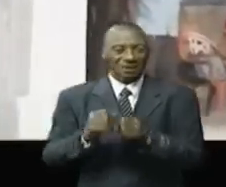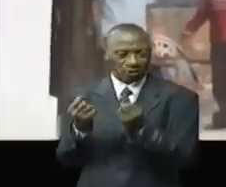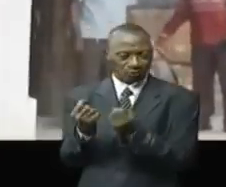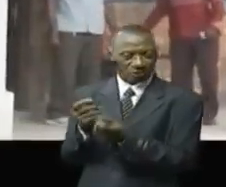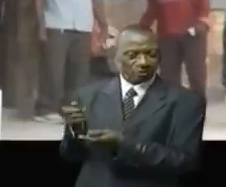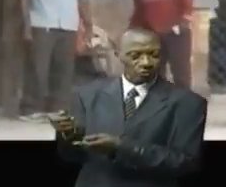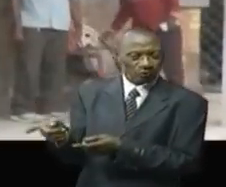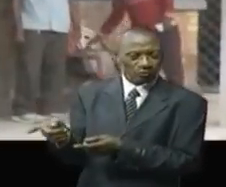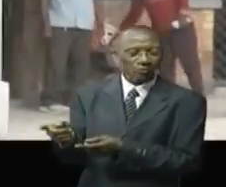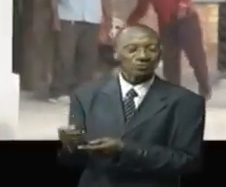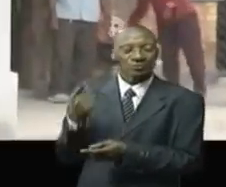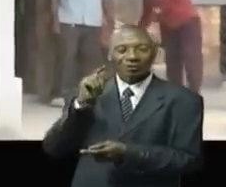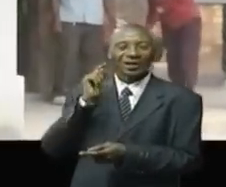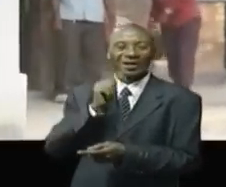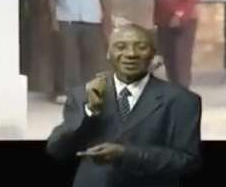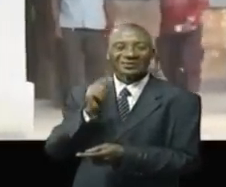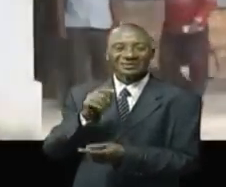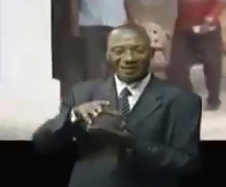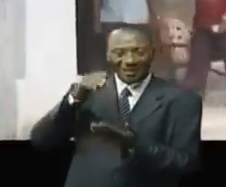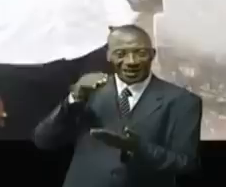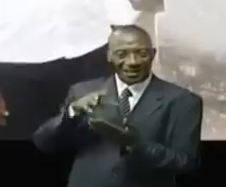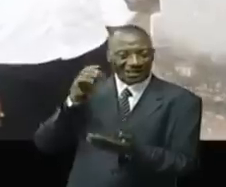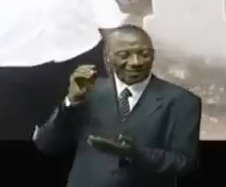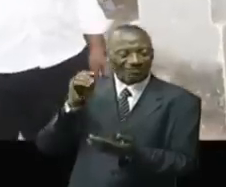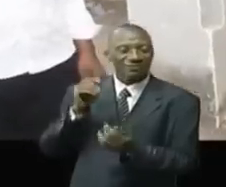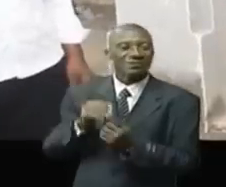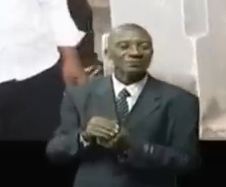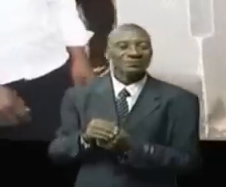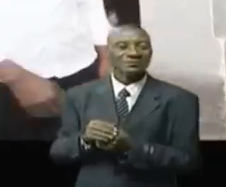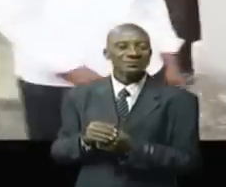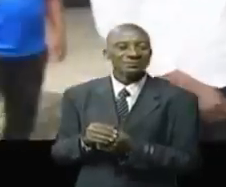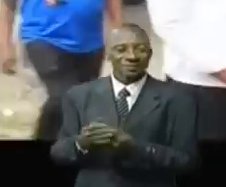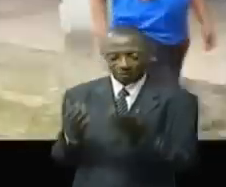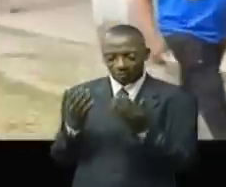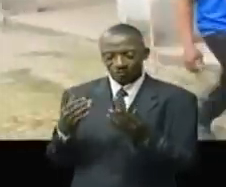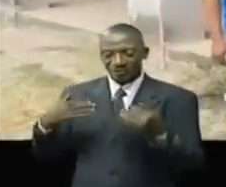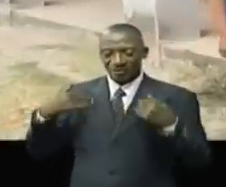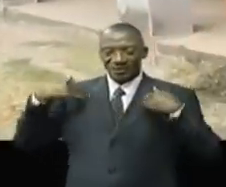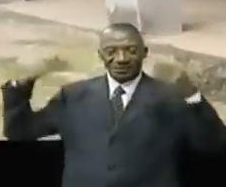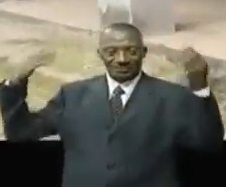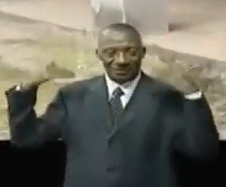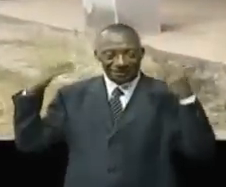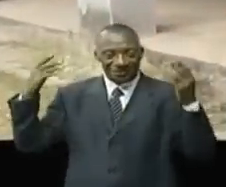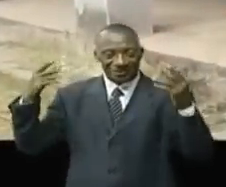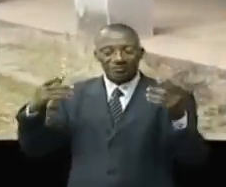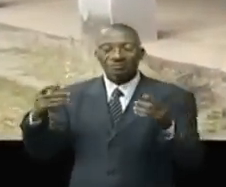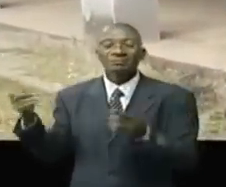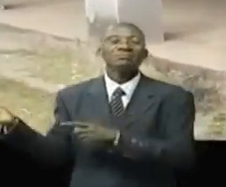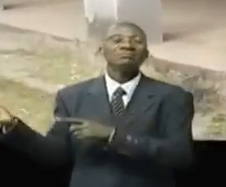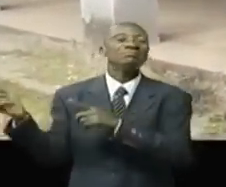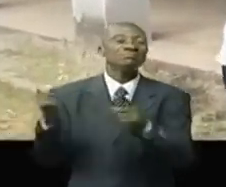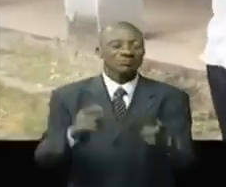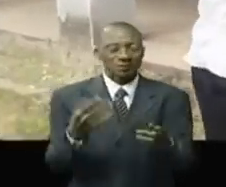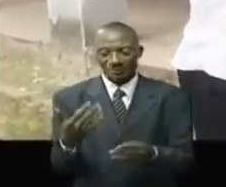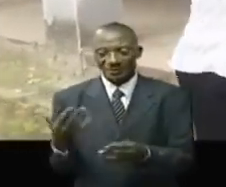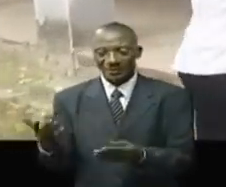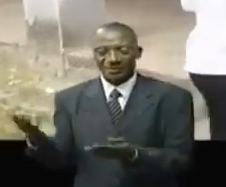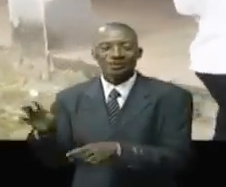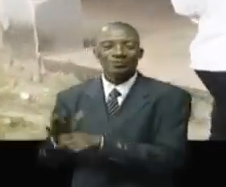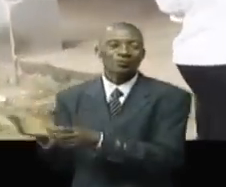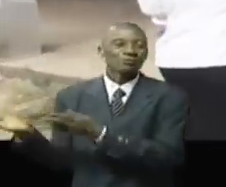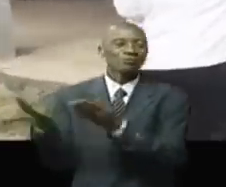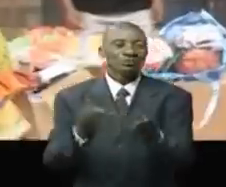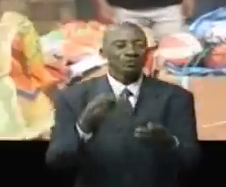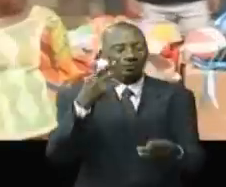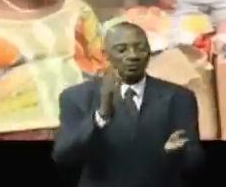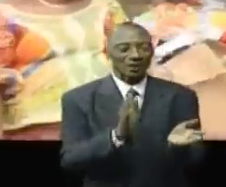des anciens élèves de l'Institut de l'éducation physique vient déposer un geste de dotation à matériel dans cette école. Le